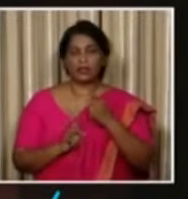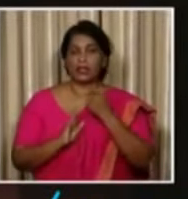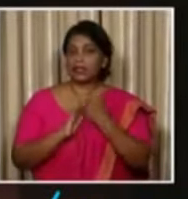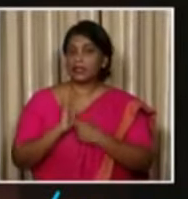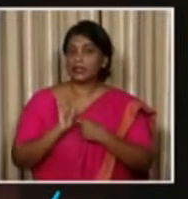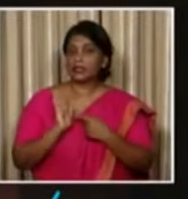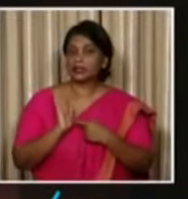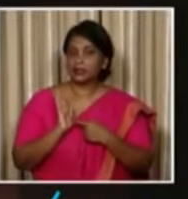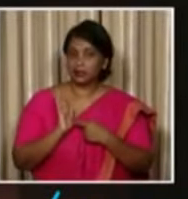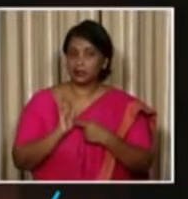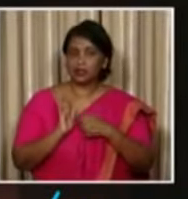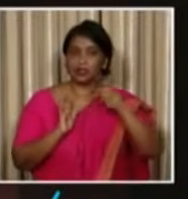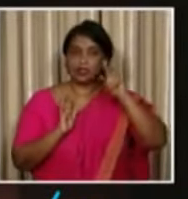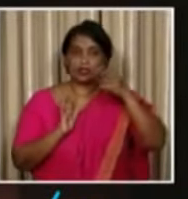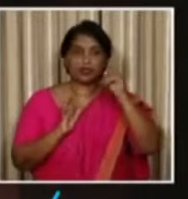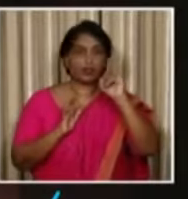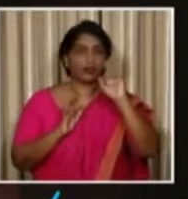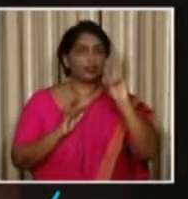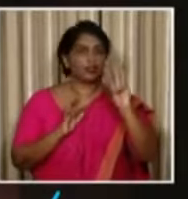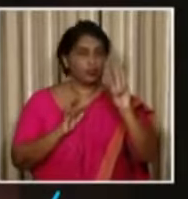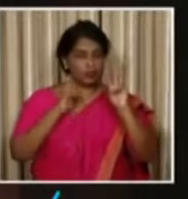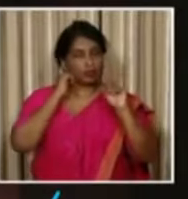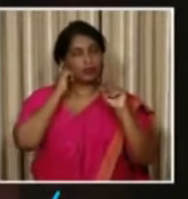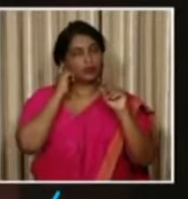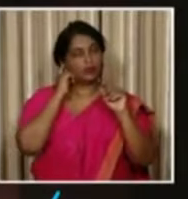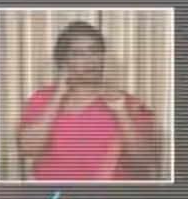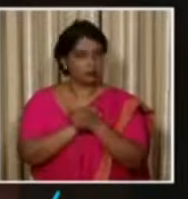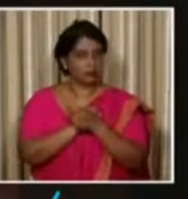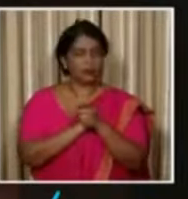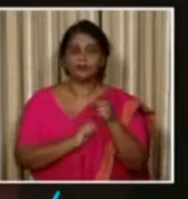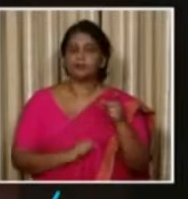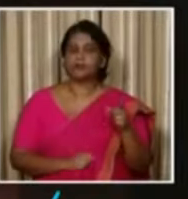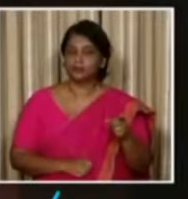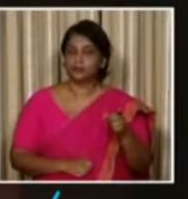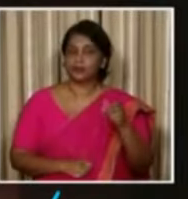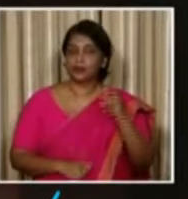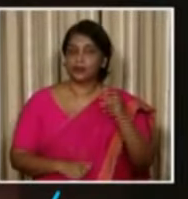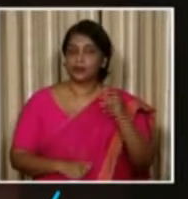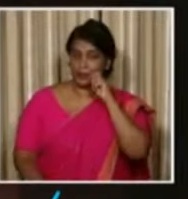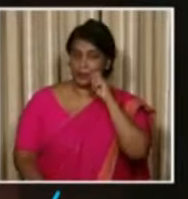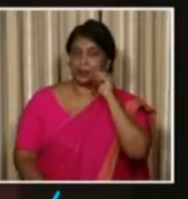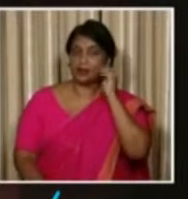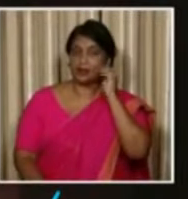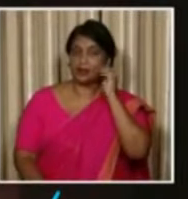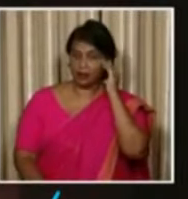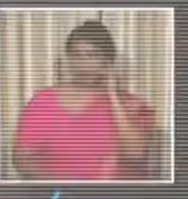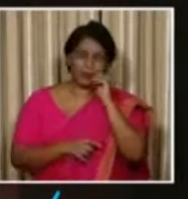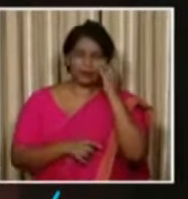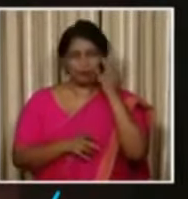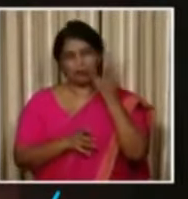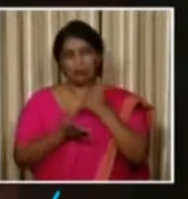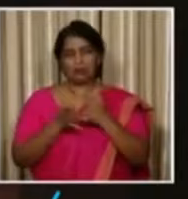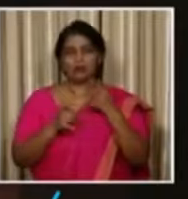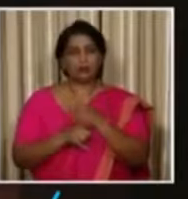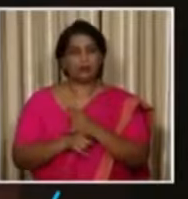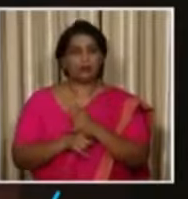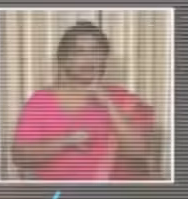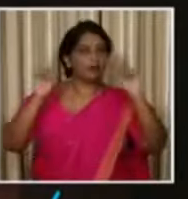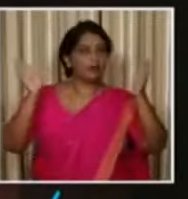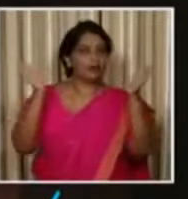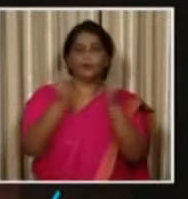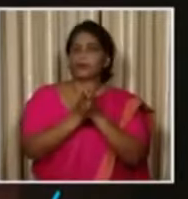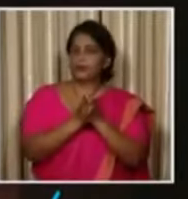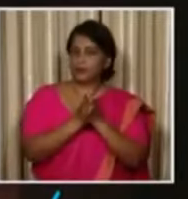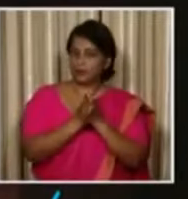niti sangrahaye 363 wenas kirima haraha pirimi saha stri dushana dekama eka wagantiyekata